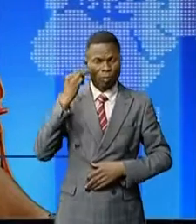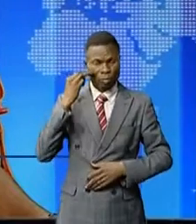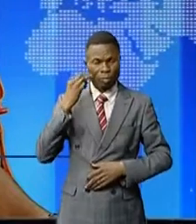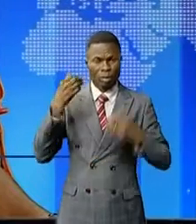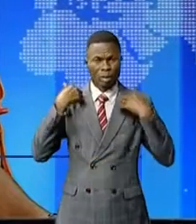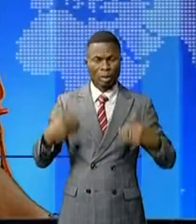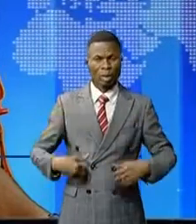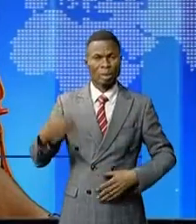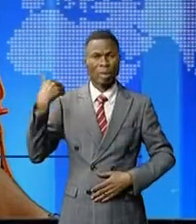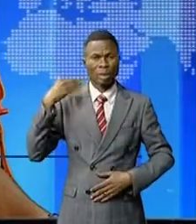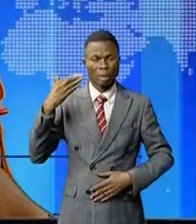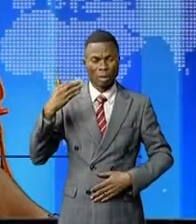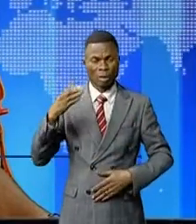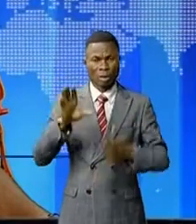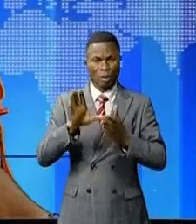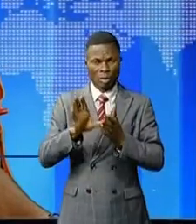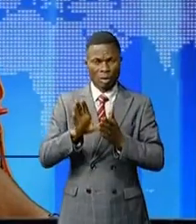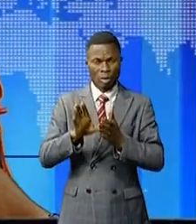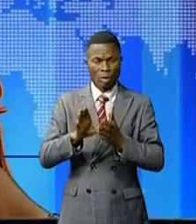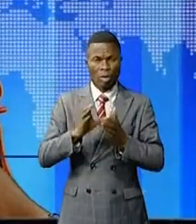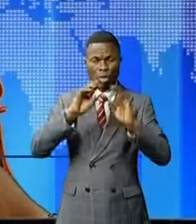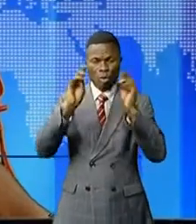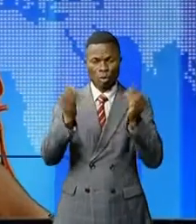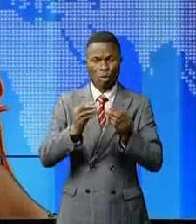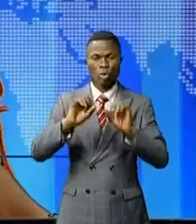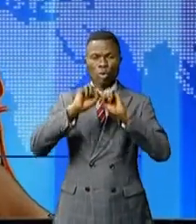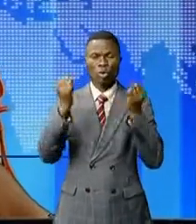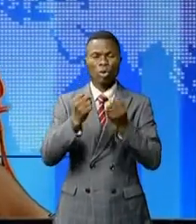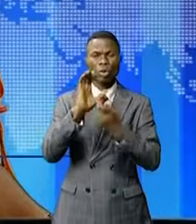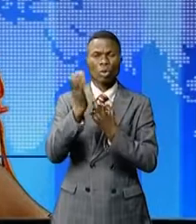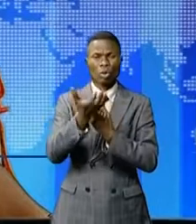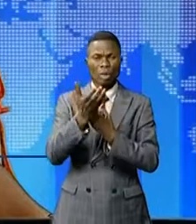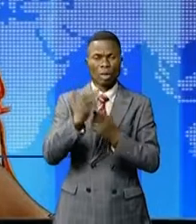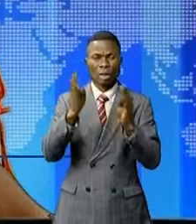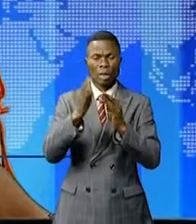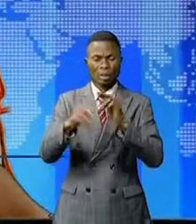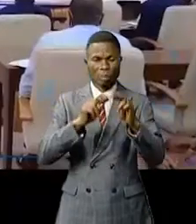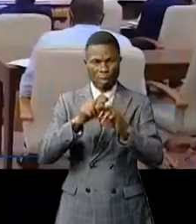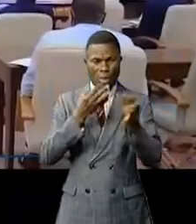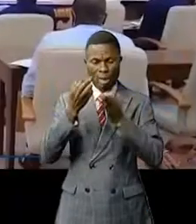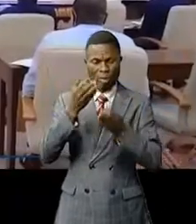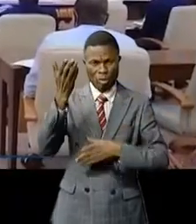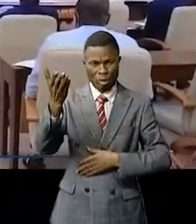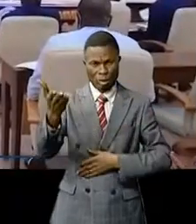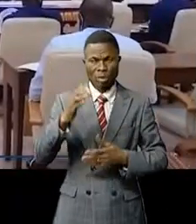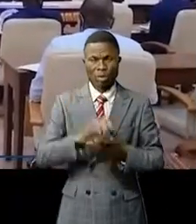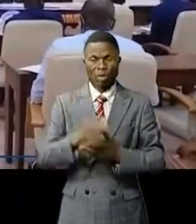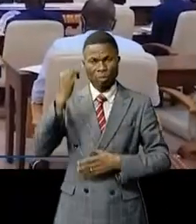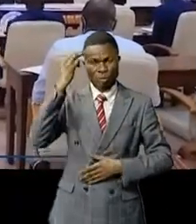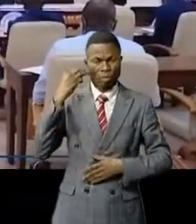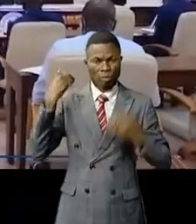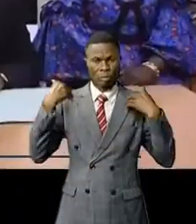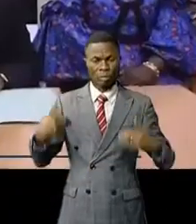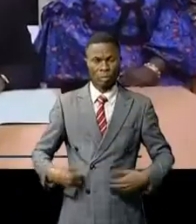Santé publique, Jean-Jacques Mbungani, à la Commission socio-culturelle de l'Assemblée nationale. Le ministre de la Santé